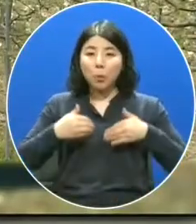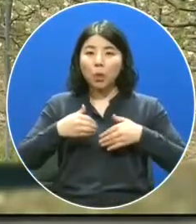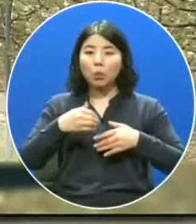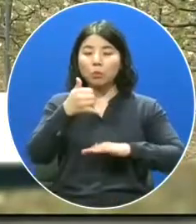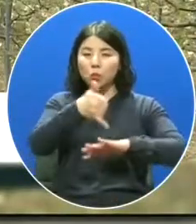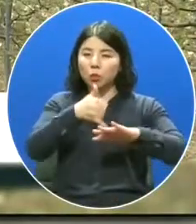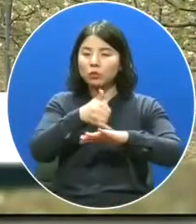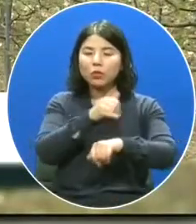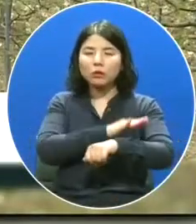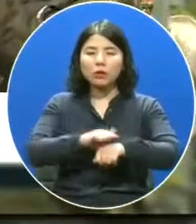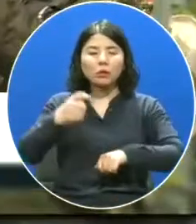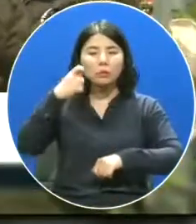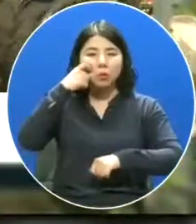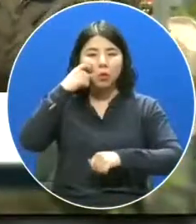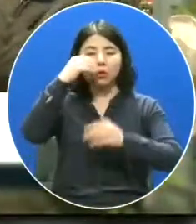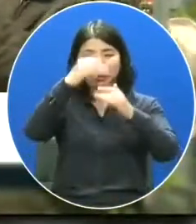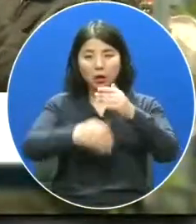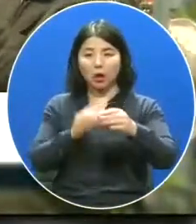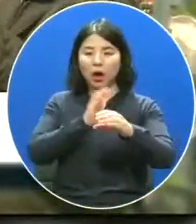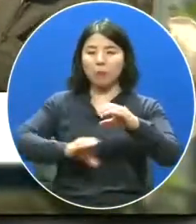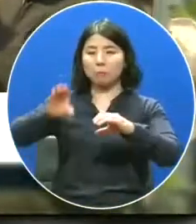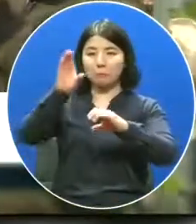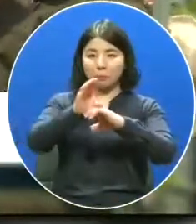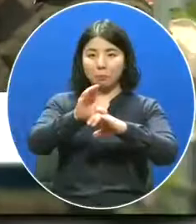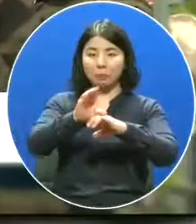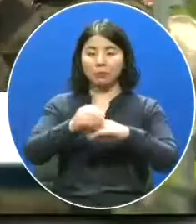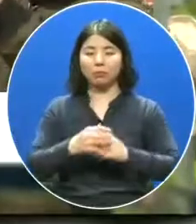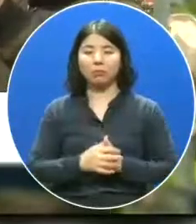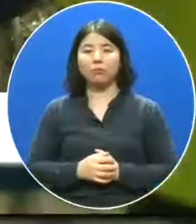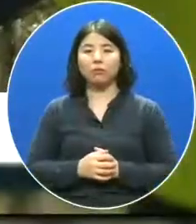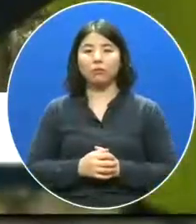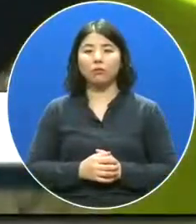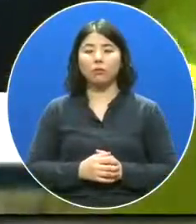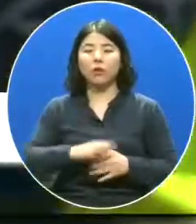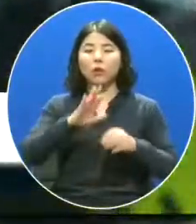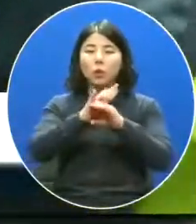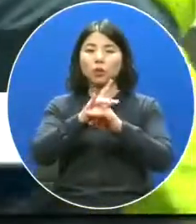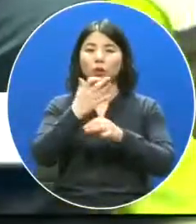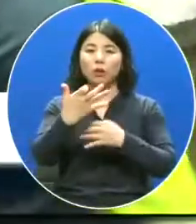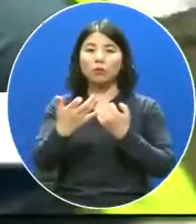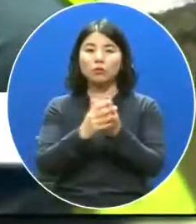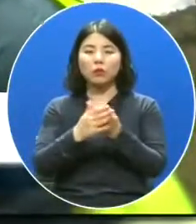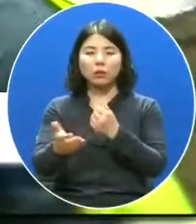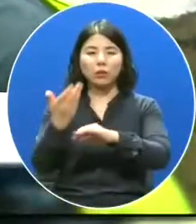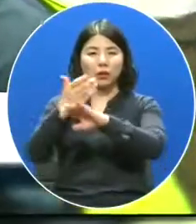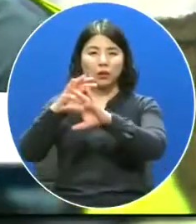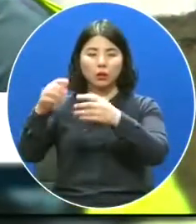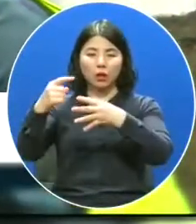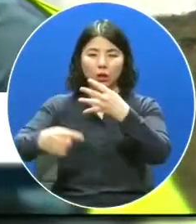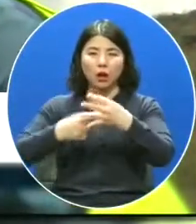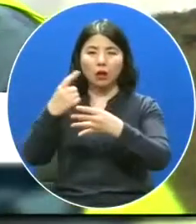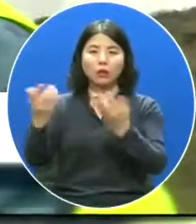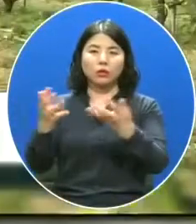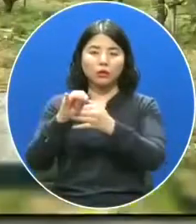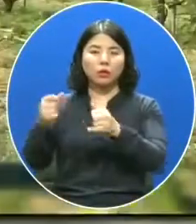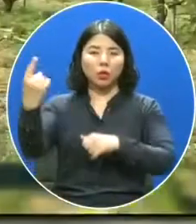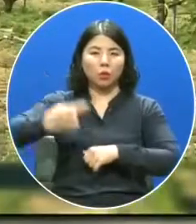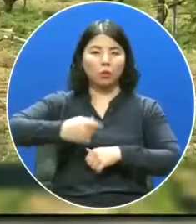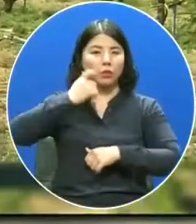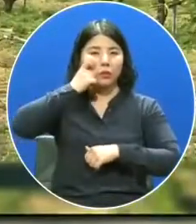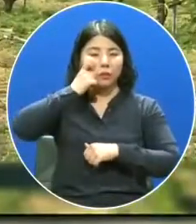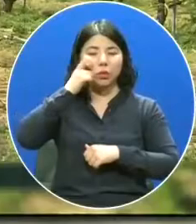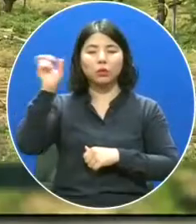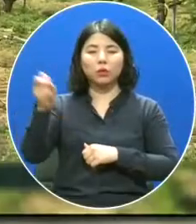제대로 하지 못했다는 것이라는 내용을 덧붙입니다. 코로나19 사태로 외국인 계절 노동자를 구하지 못한